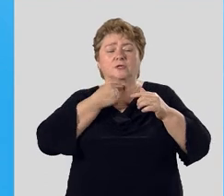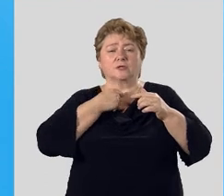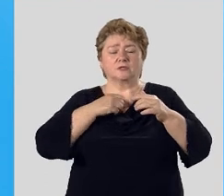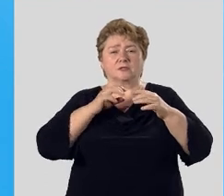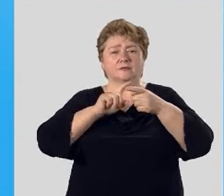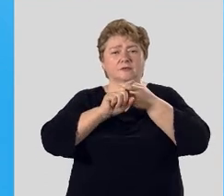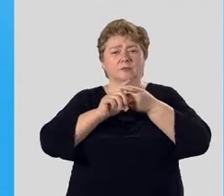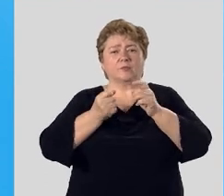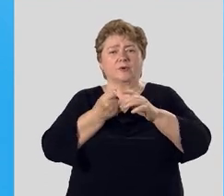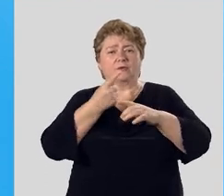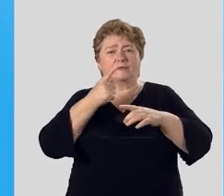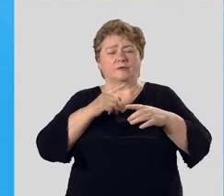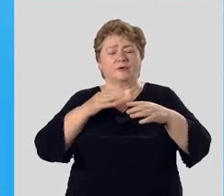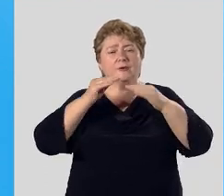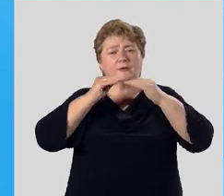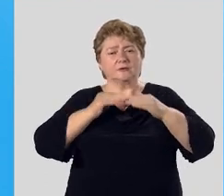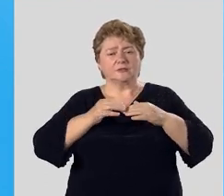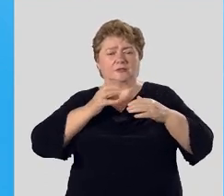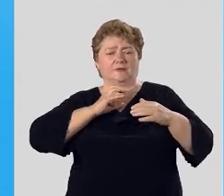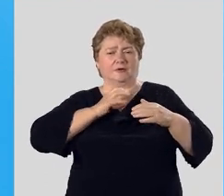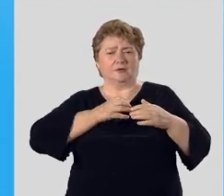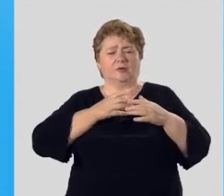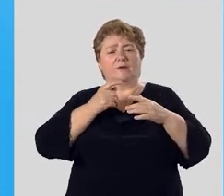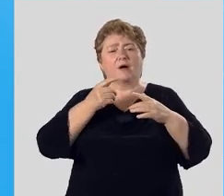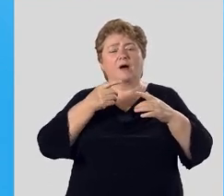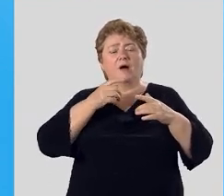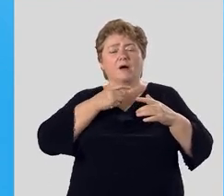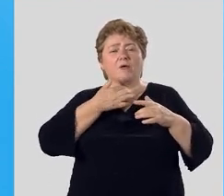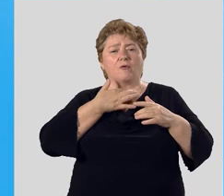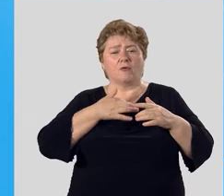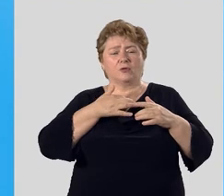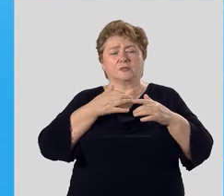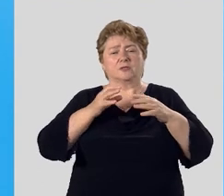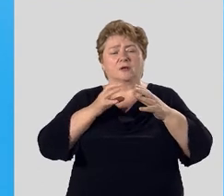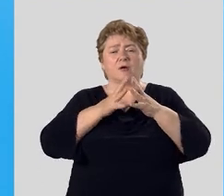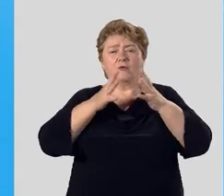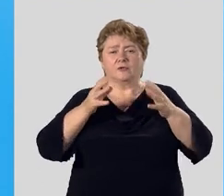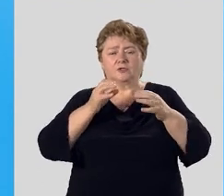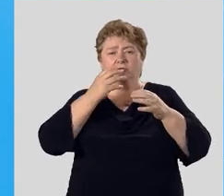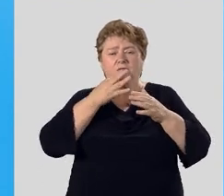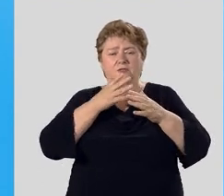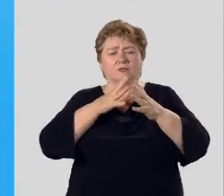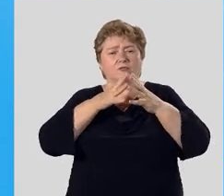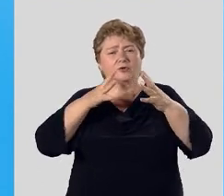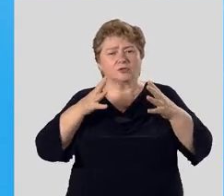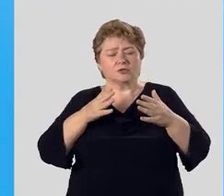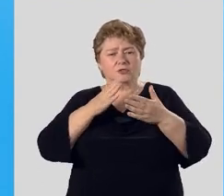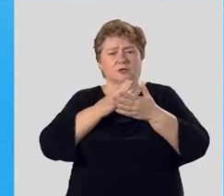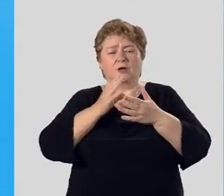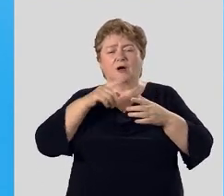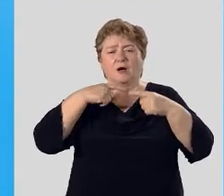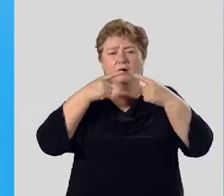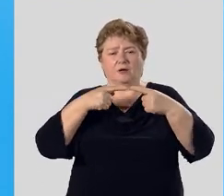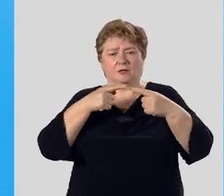голосовых связок приводит к появлению низкого хриплого голоса, Отечность языка вызывает его увеличение.